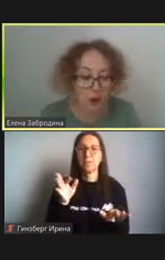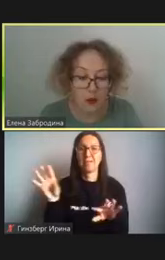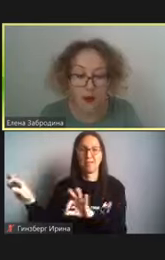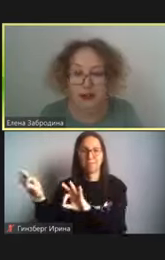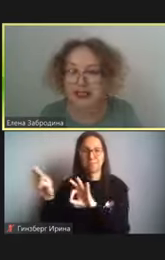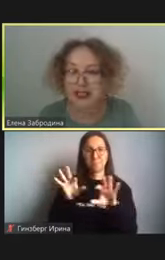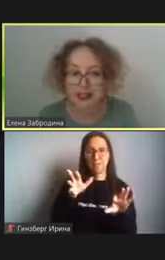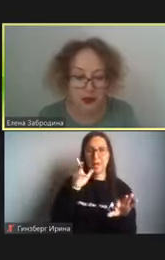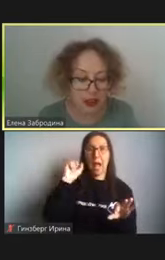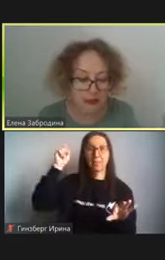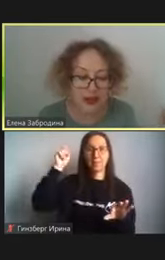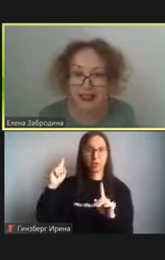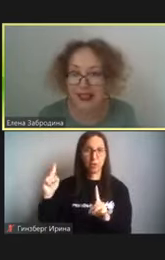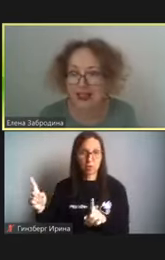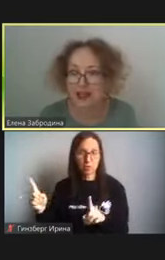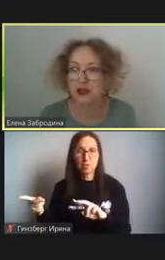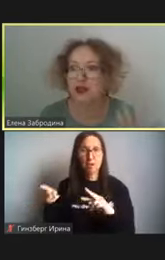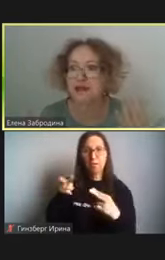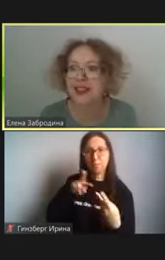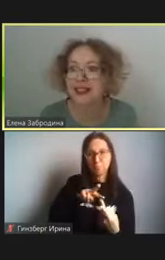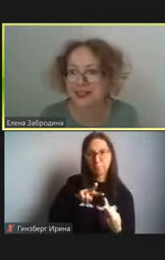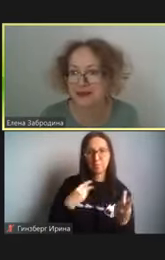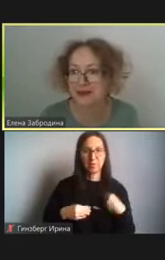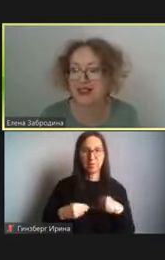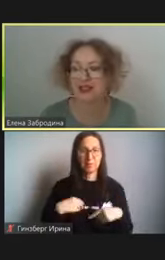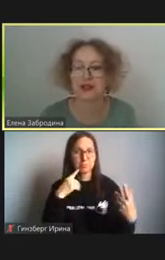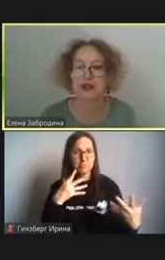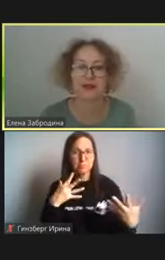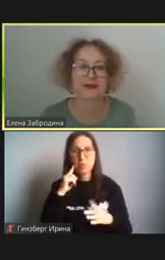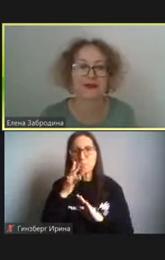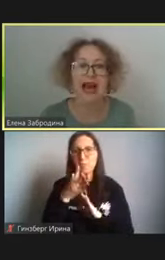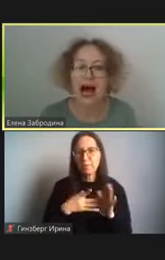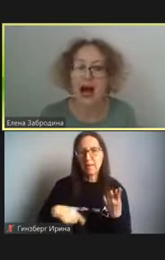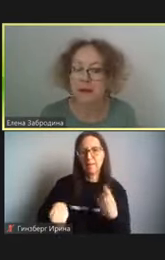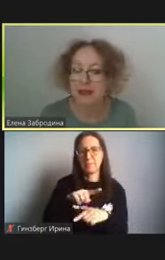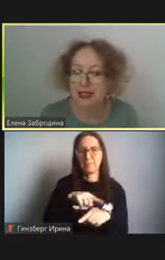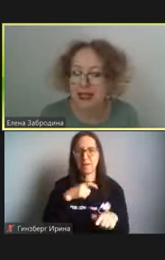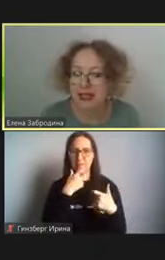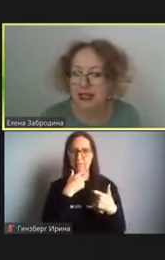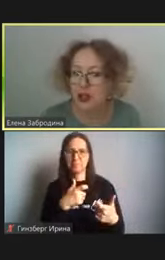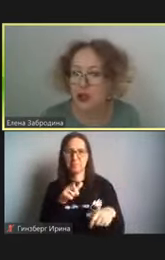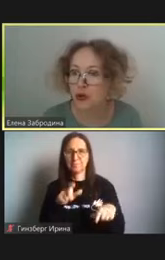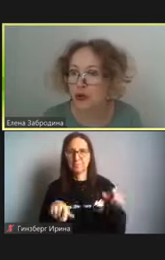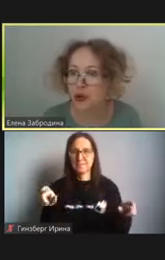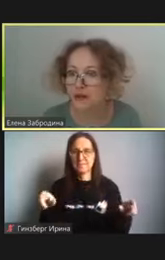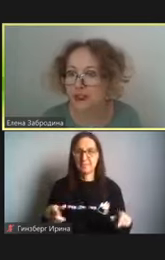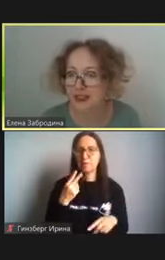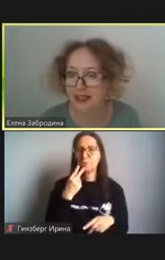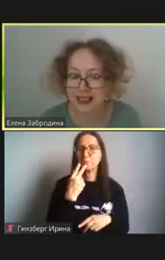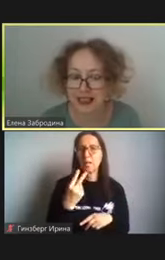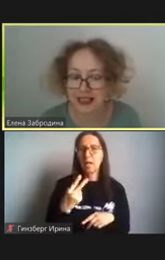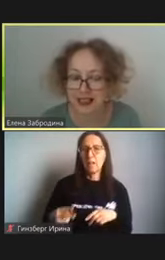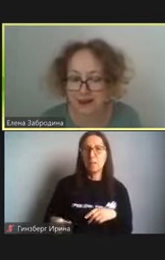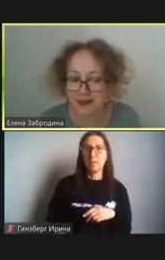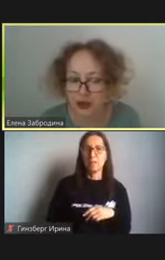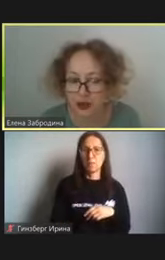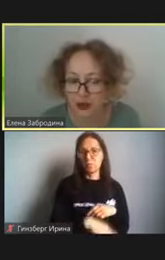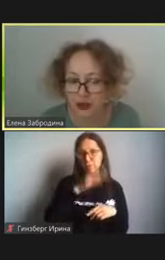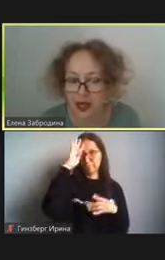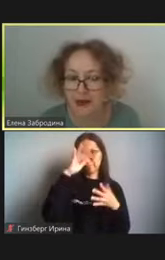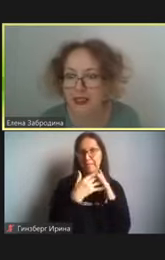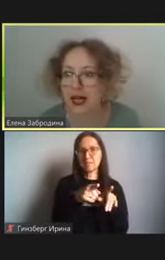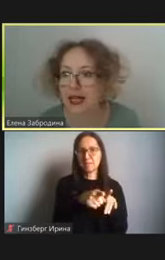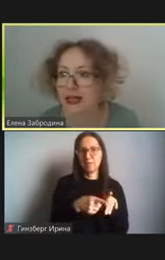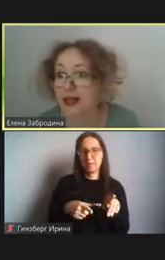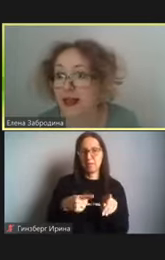античности, он делает очень понятным, очень близким зрителям. Посмотрите на ногу этого крестьянина, главного